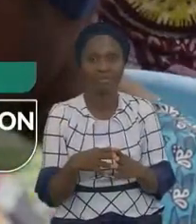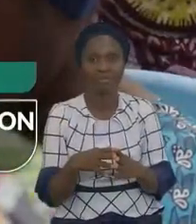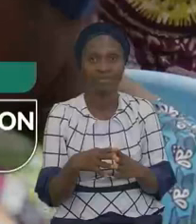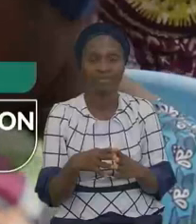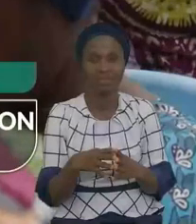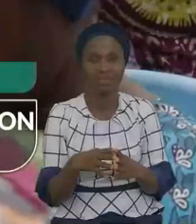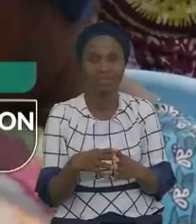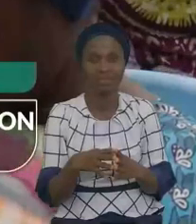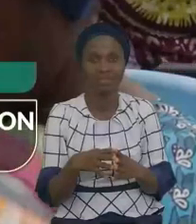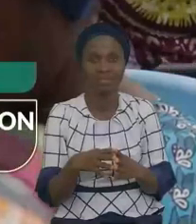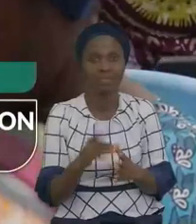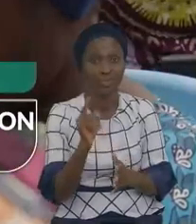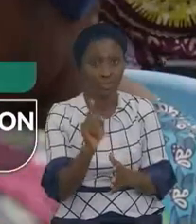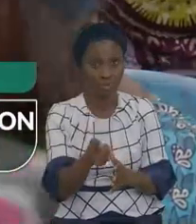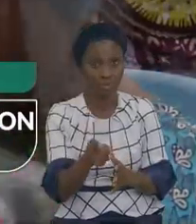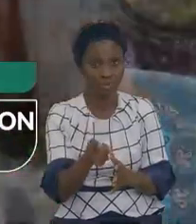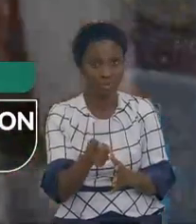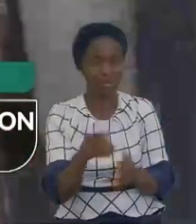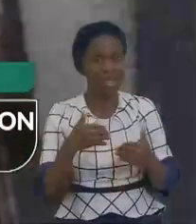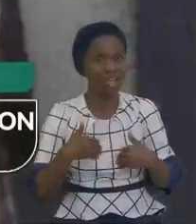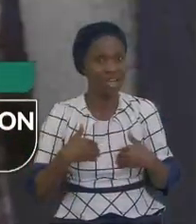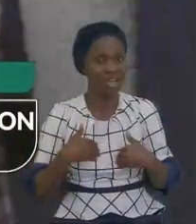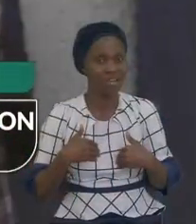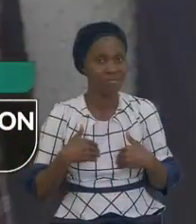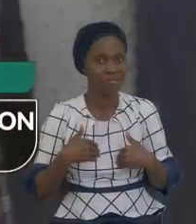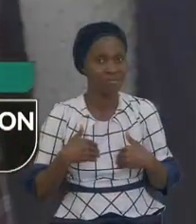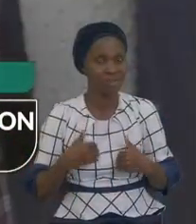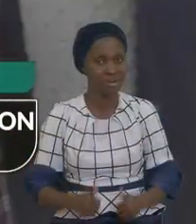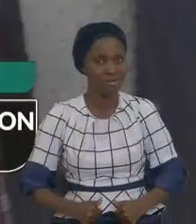vous avez assez demeuré dans cette montagne.